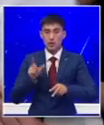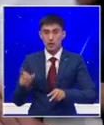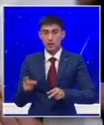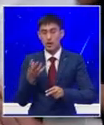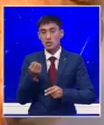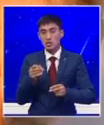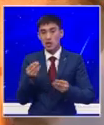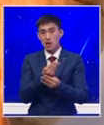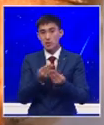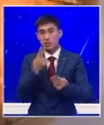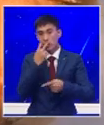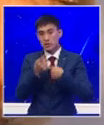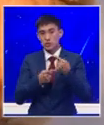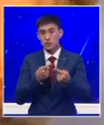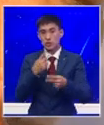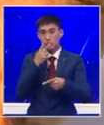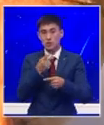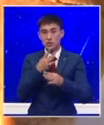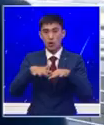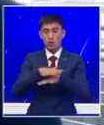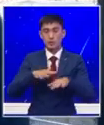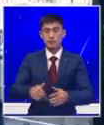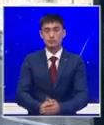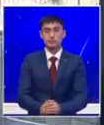также элементы традиционных обычаев